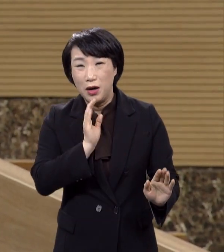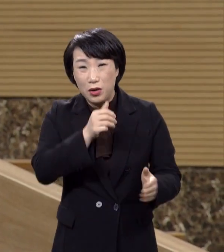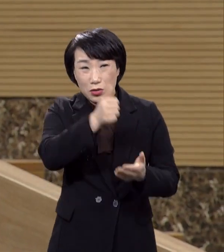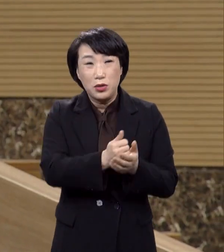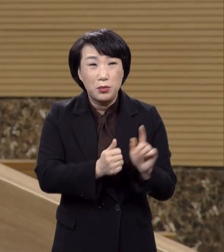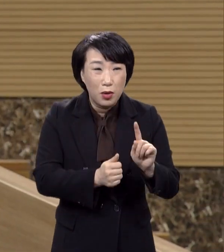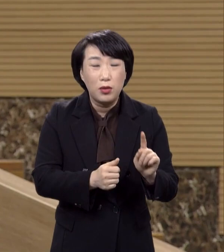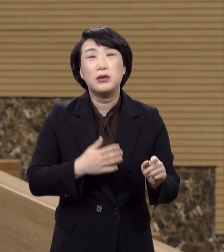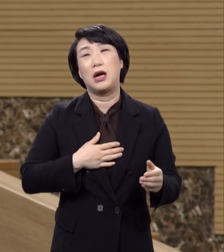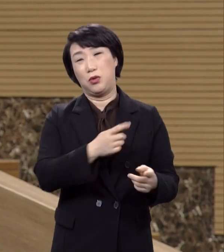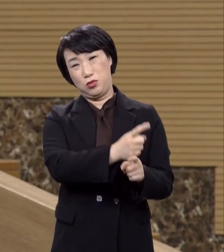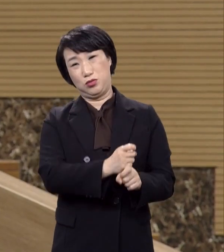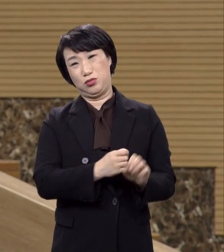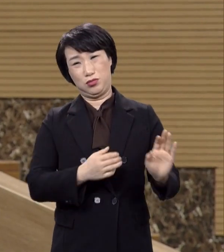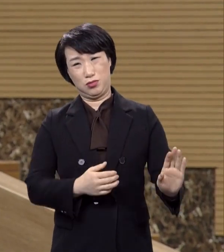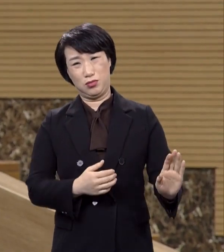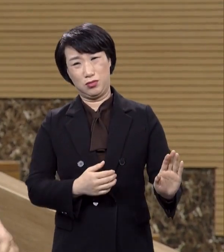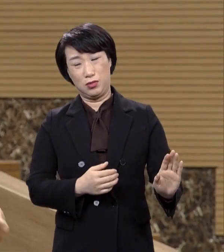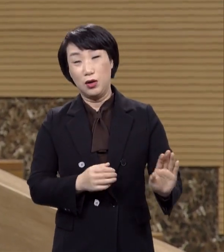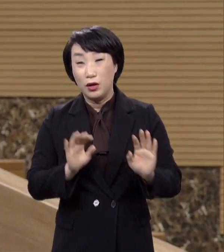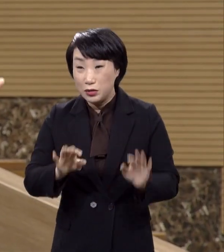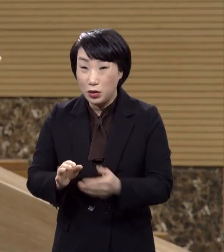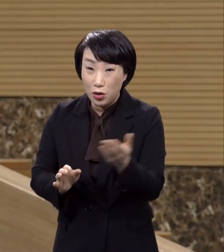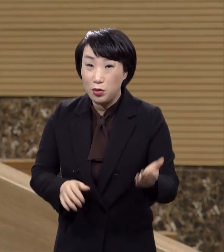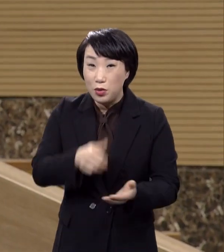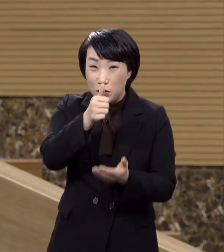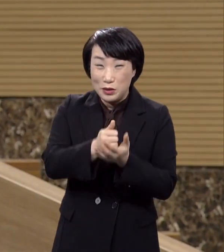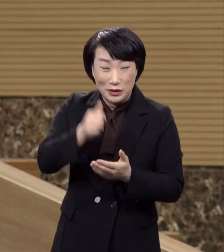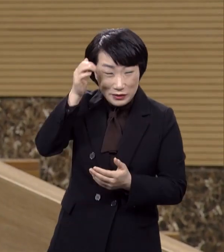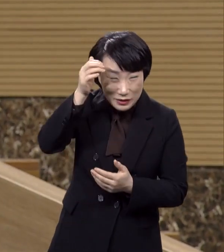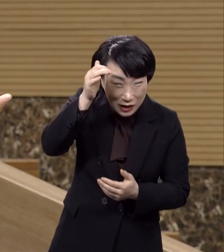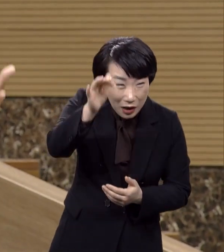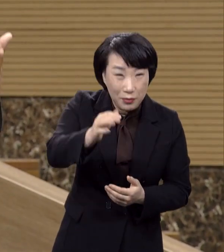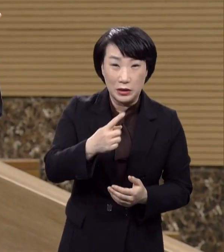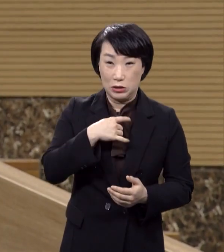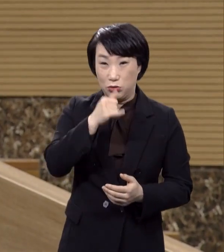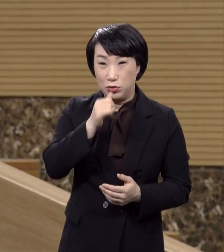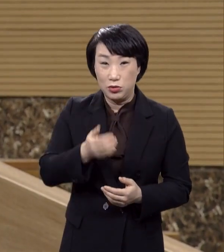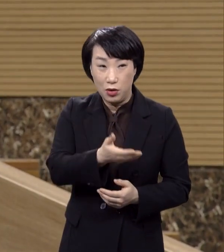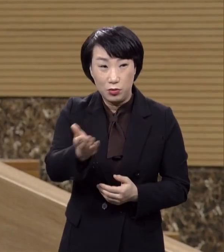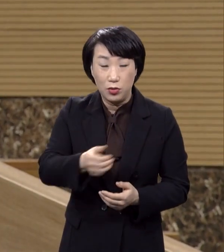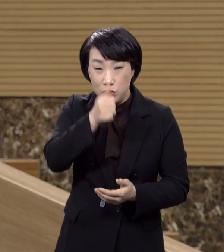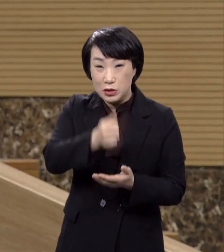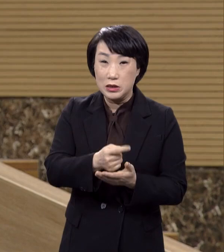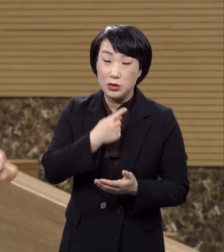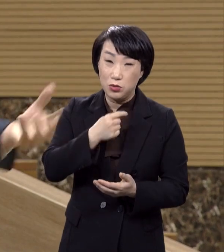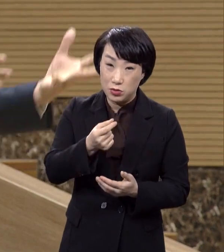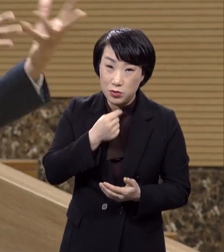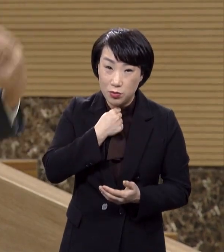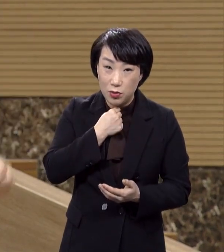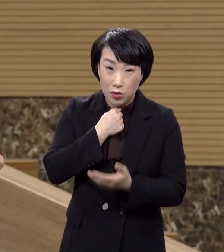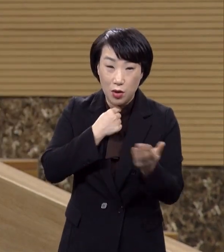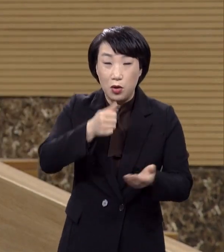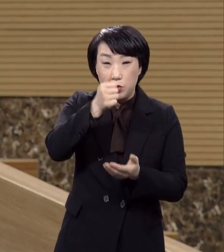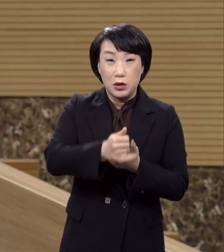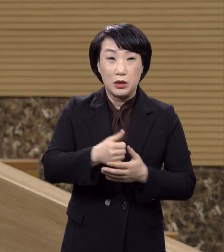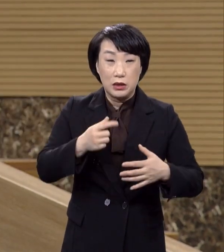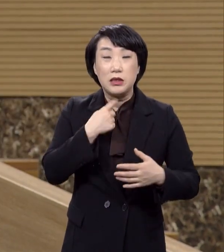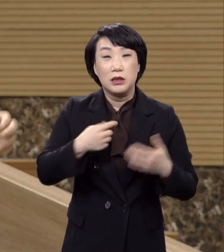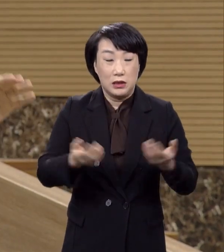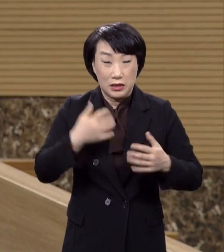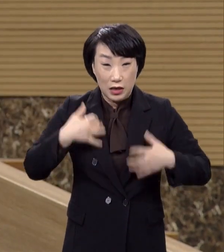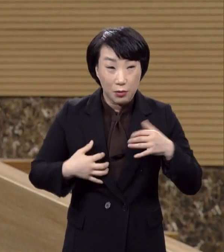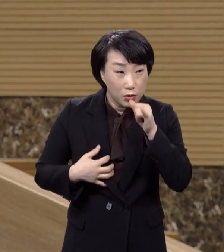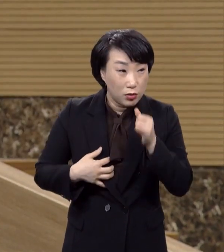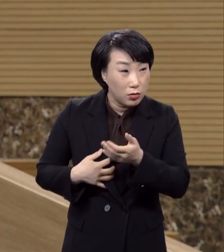죄는 나의 적이요. 그런데 죄를 사모하고 죄를 짓고 싶고 죄가 재밌고,